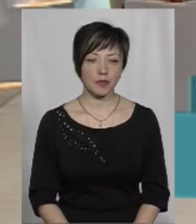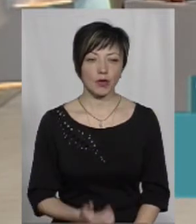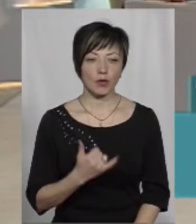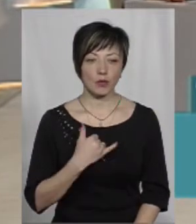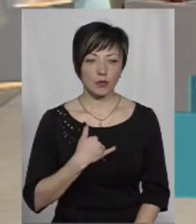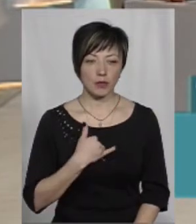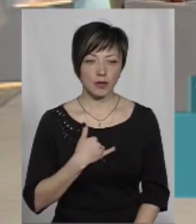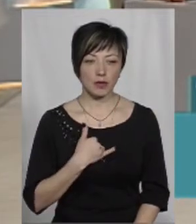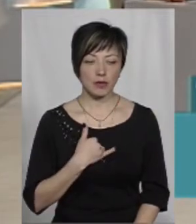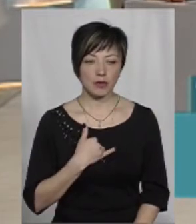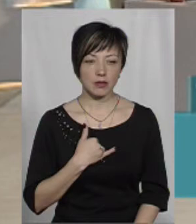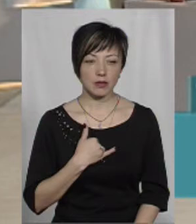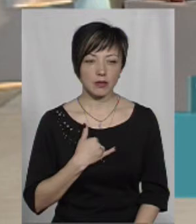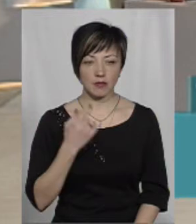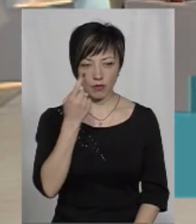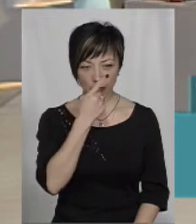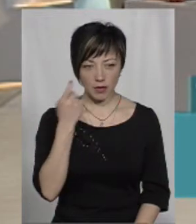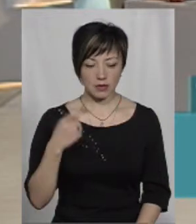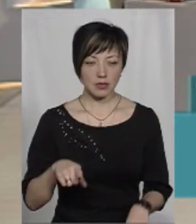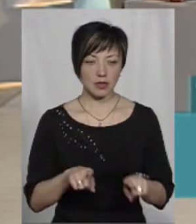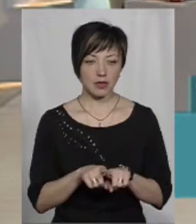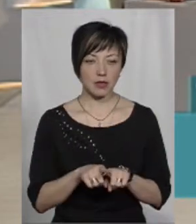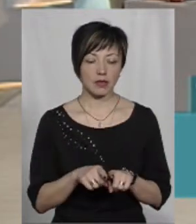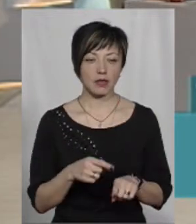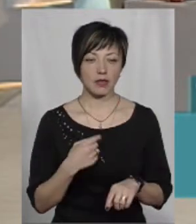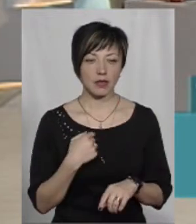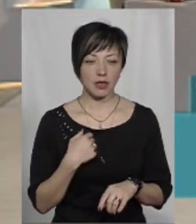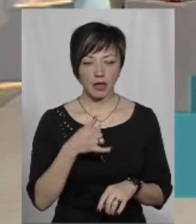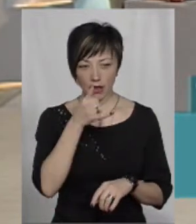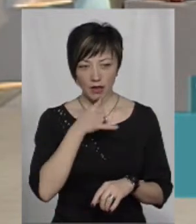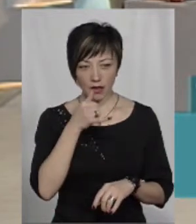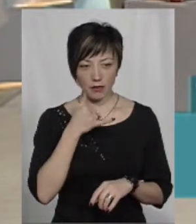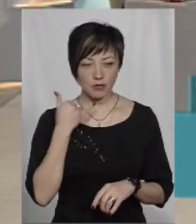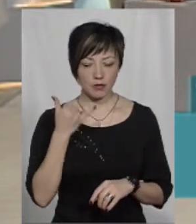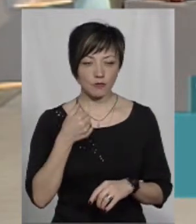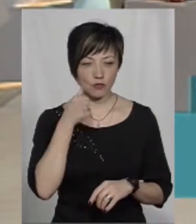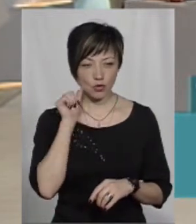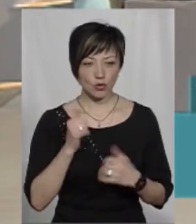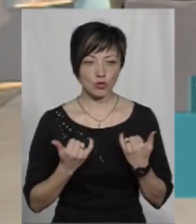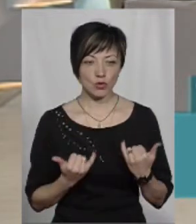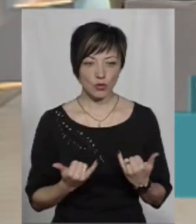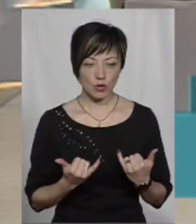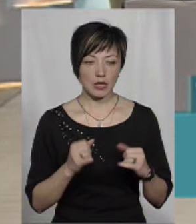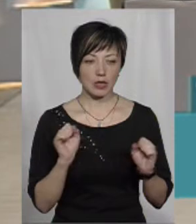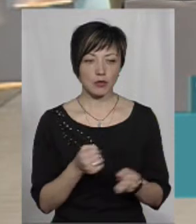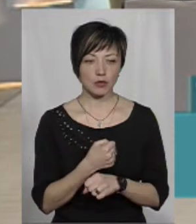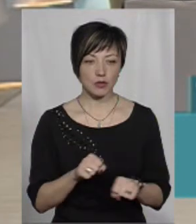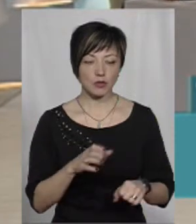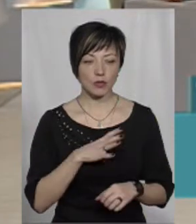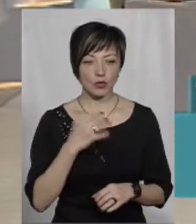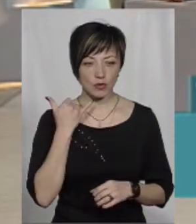Інформація до обох гостів. Об'яснюю, що не можна дозвонитися. Вчора і сьогодні неможливо